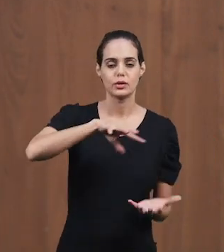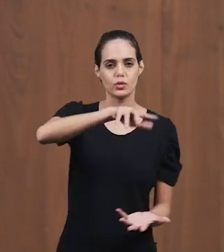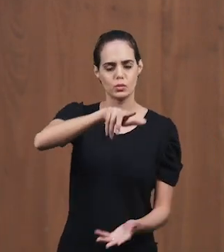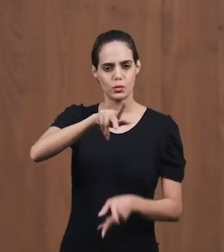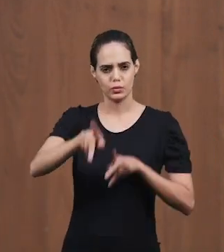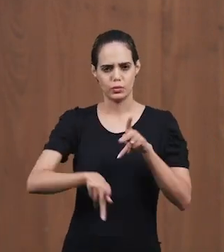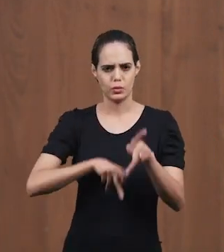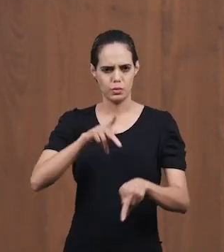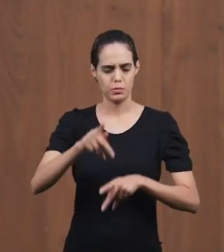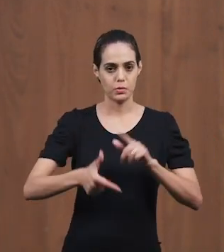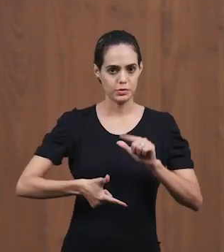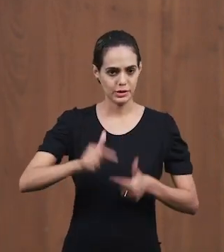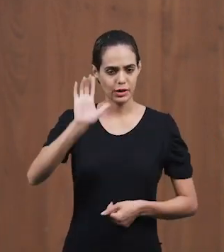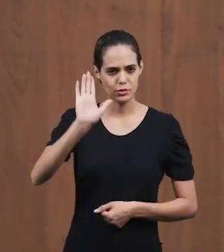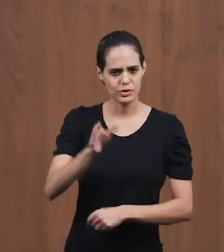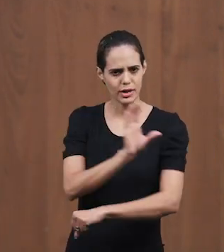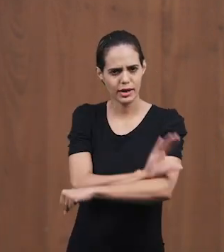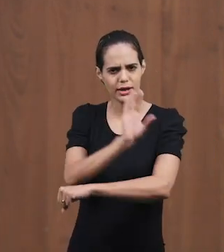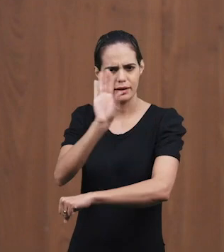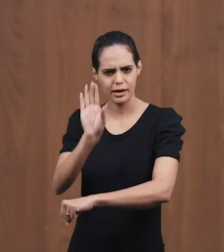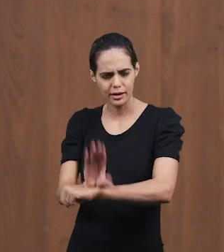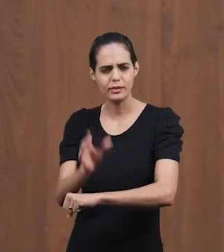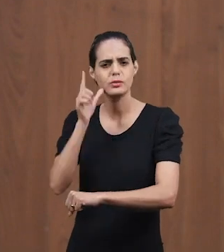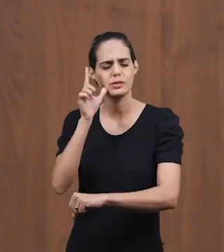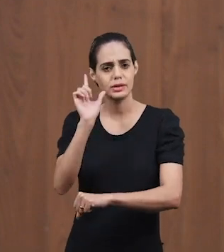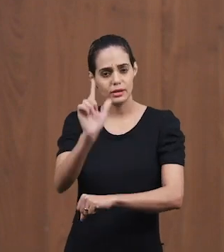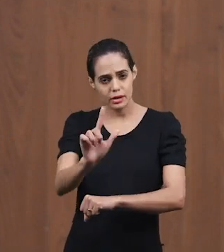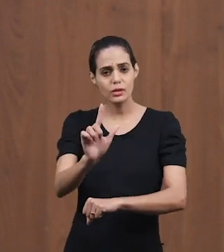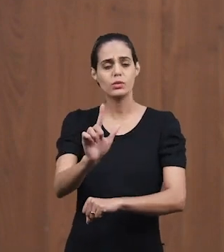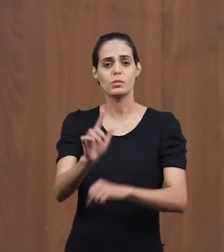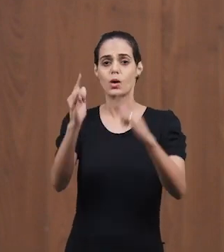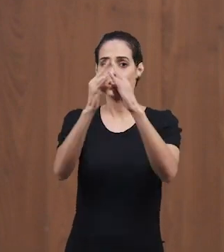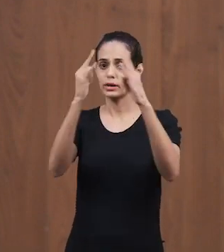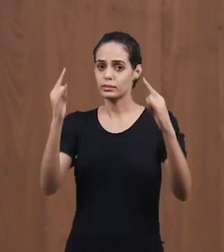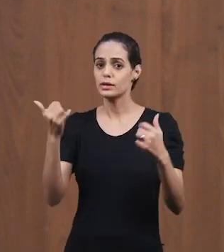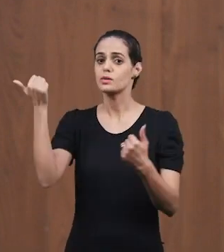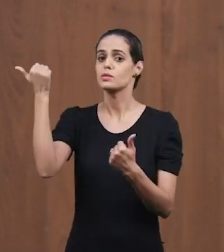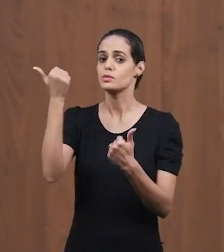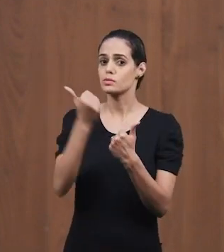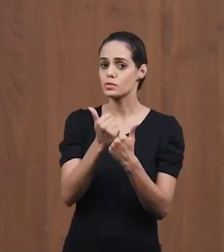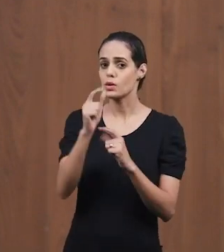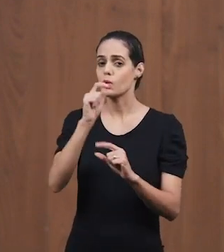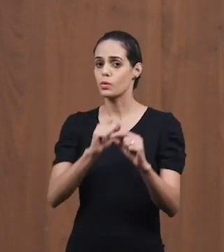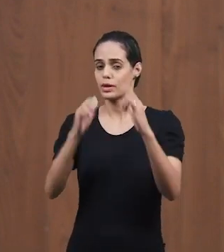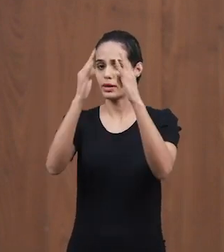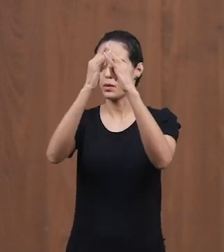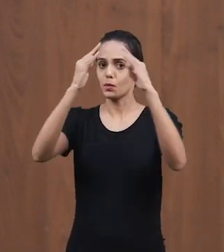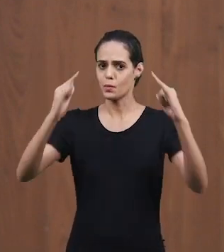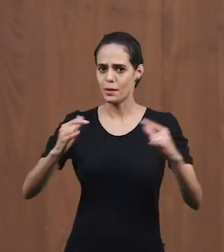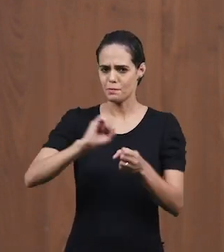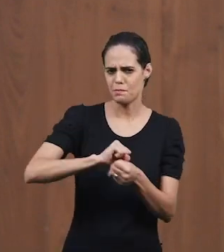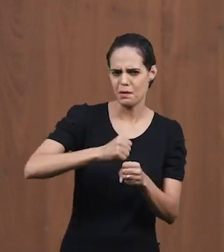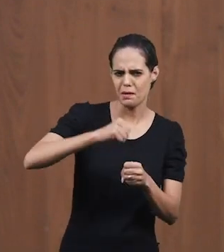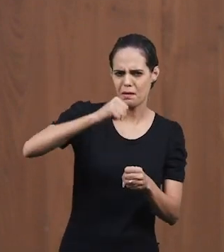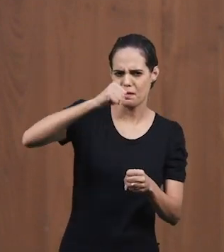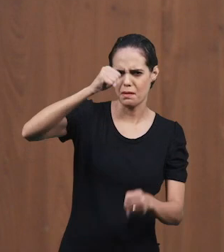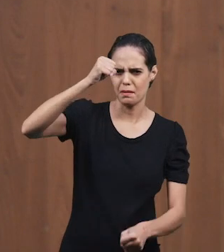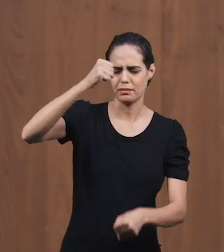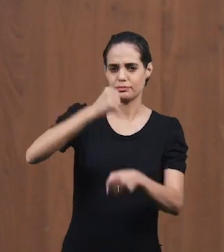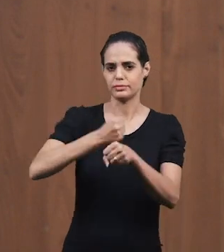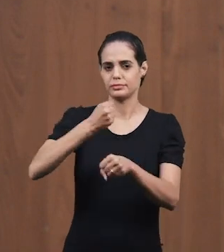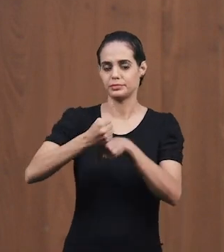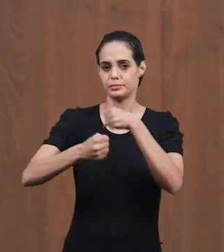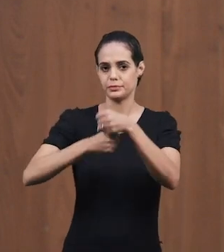le peuple d'Israël avait déjà conquéri la terre de Canaan. Le tabernacle il a été remplacé par le temple qui était déjà